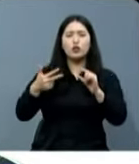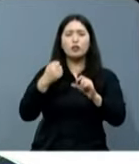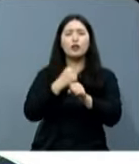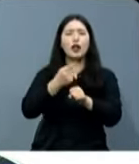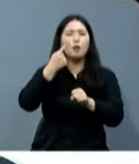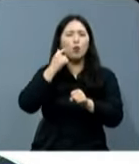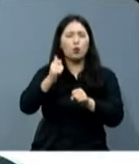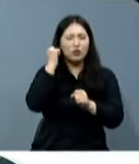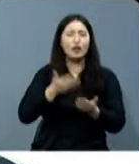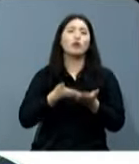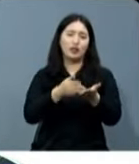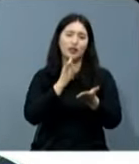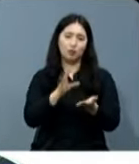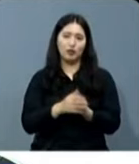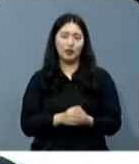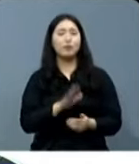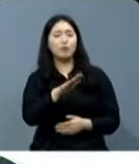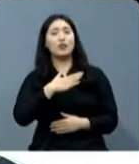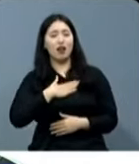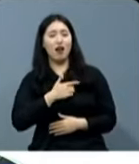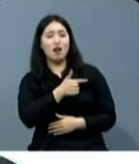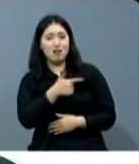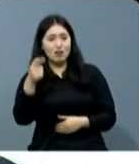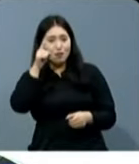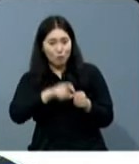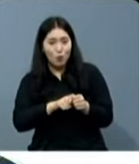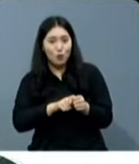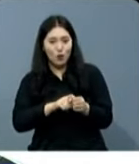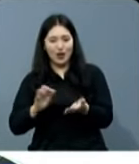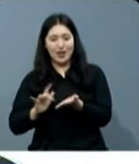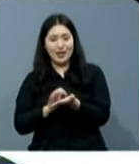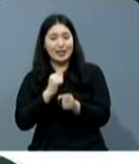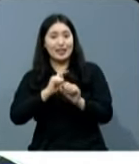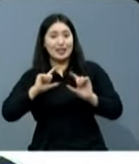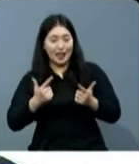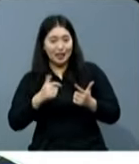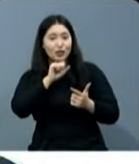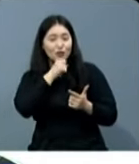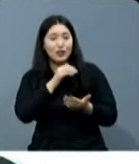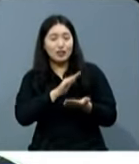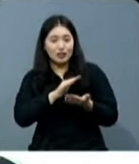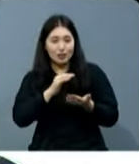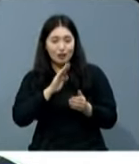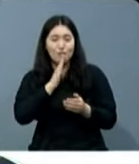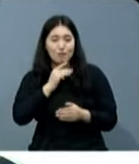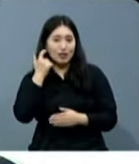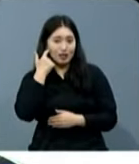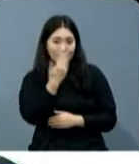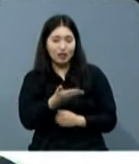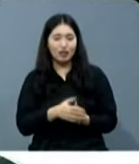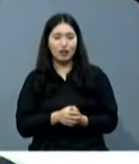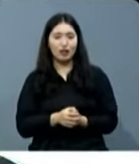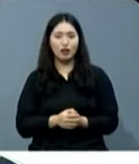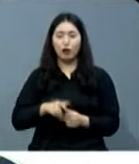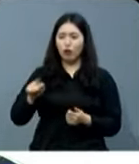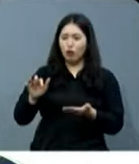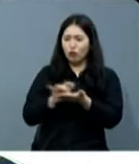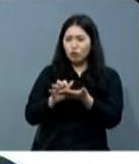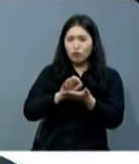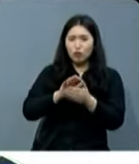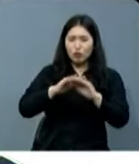좋습니다. 아무튼 예. 원대한 목표의 제시다. 그렇습니다. 계산은 안 해본 수치다. 아, 계산은 그런 식으로 아니, 수치대로 다 될